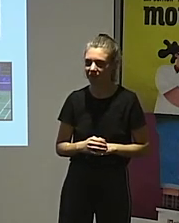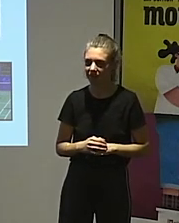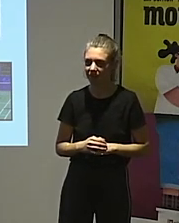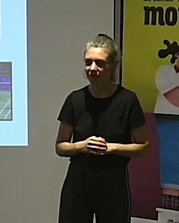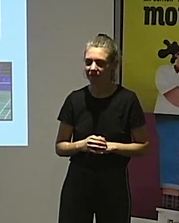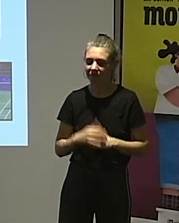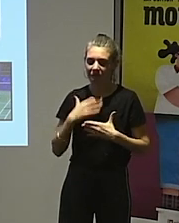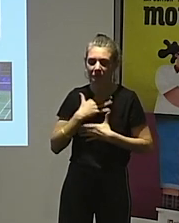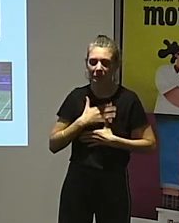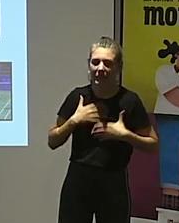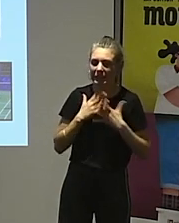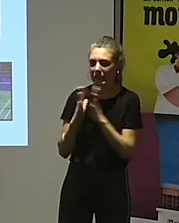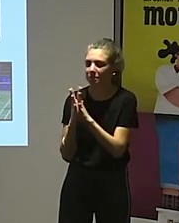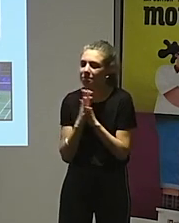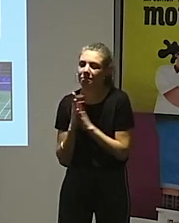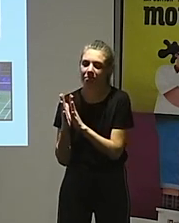Convivialité.